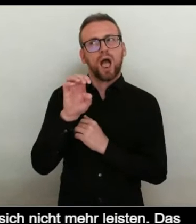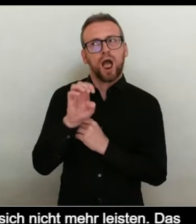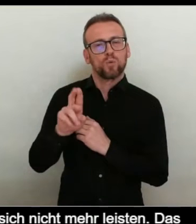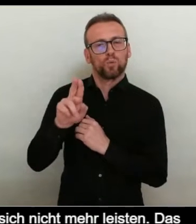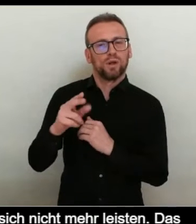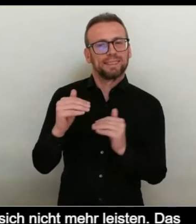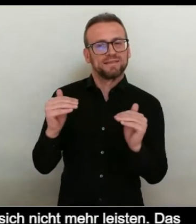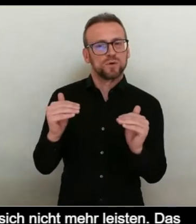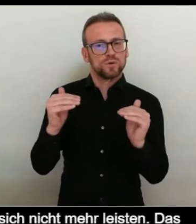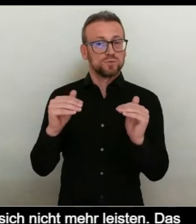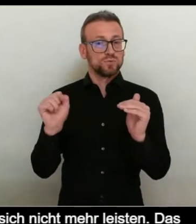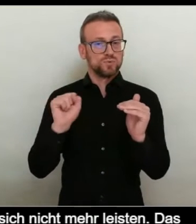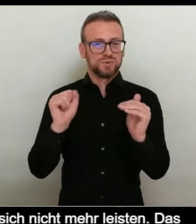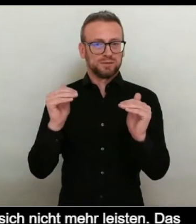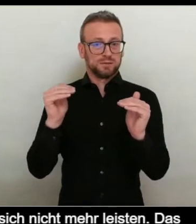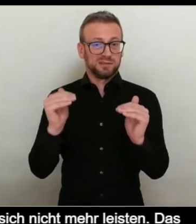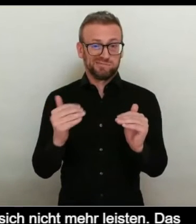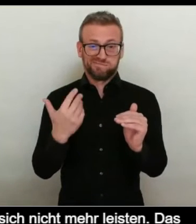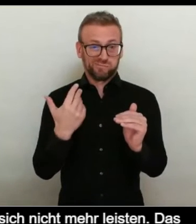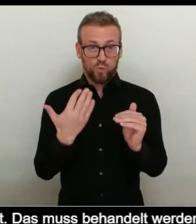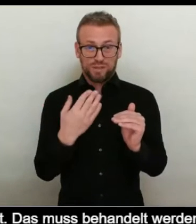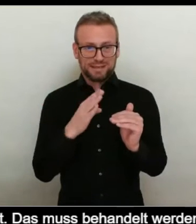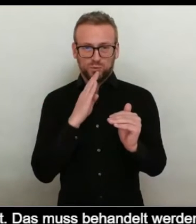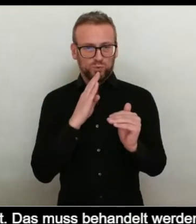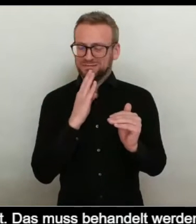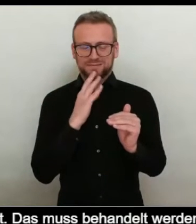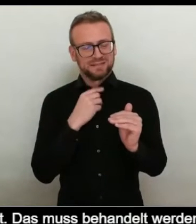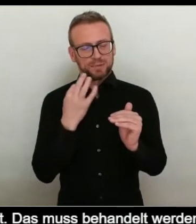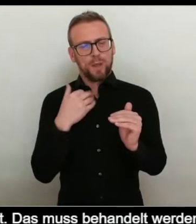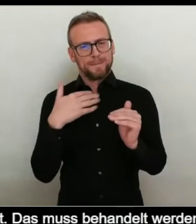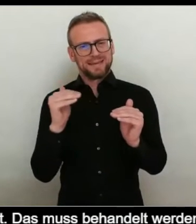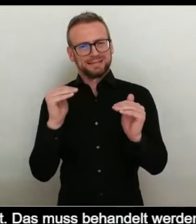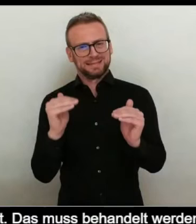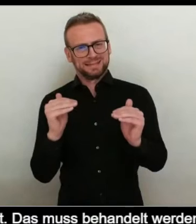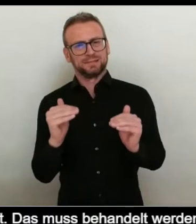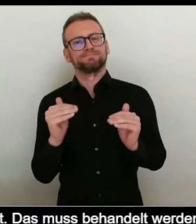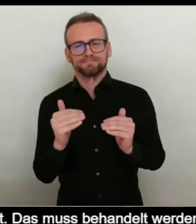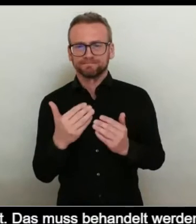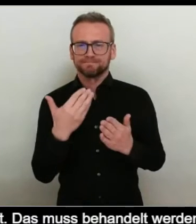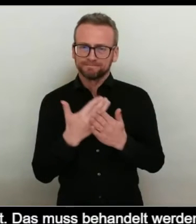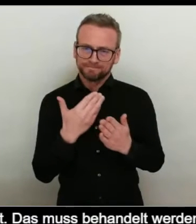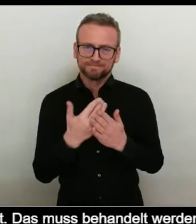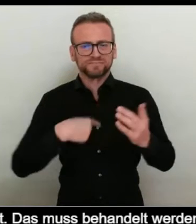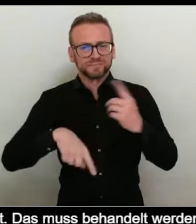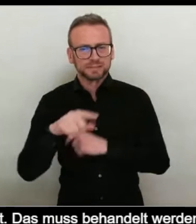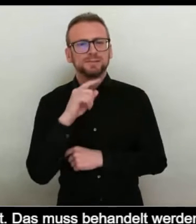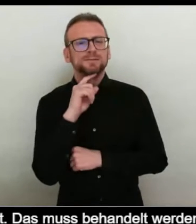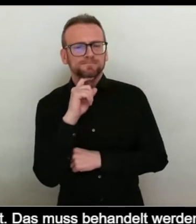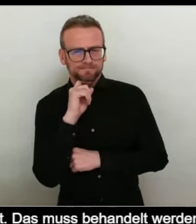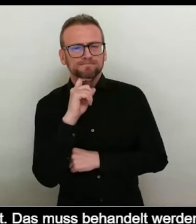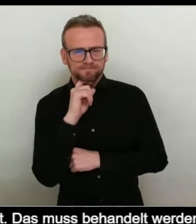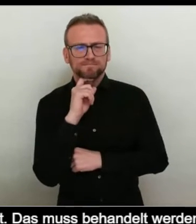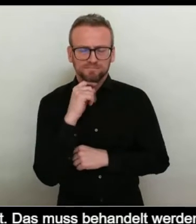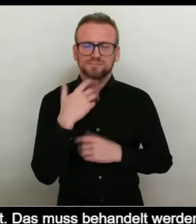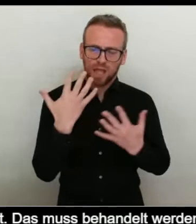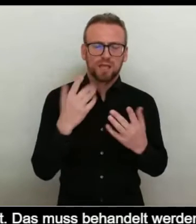reduzieren, um die steigenden hohen Preise auch zum Beispiel für Heizkosten zu reduzieren. Bei Heizkosten sage ich ganz deutlich, der